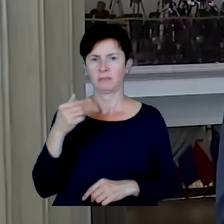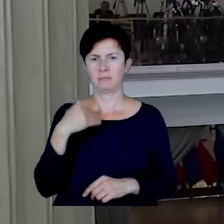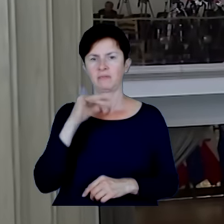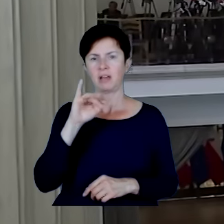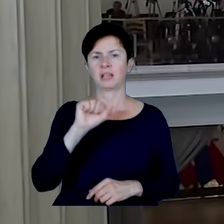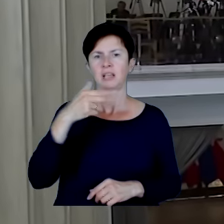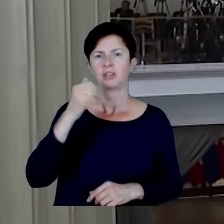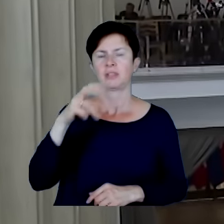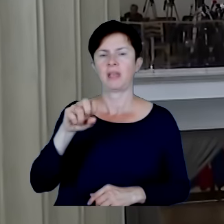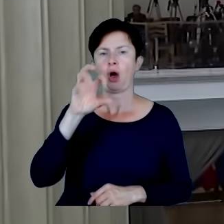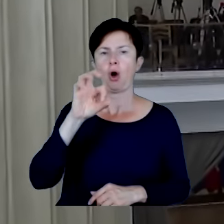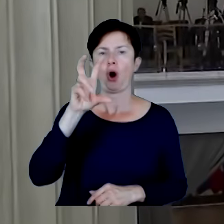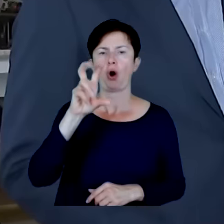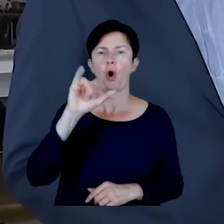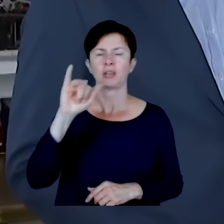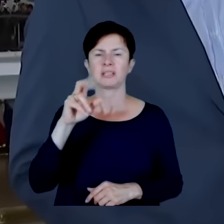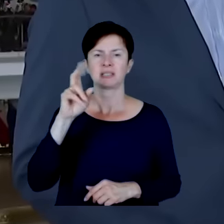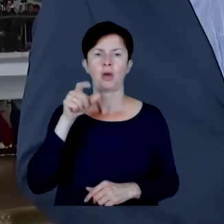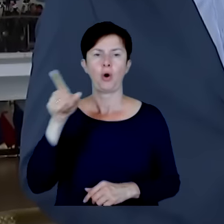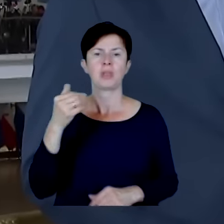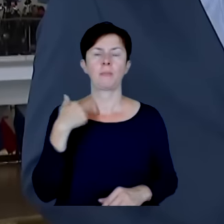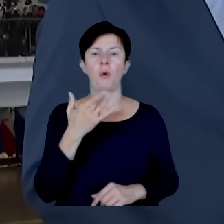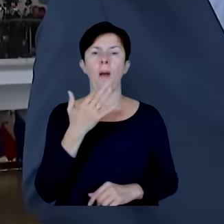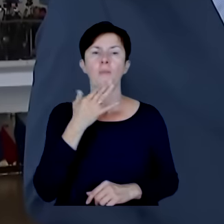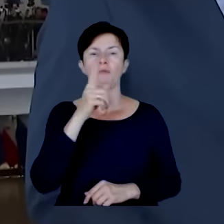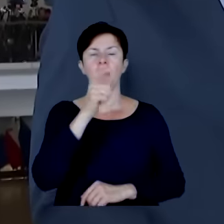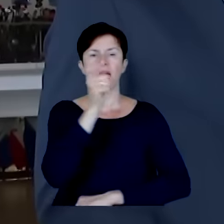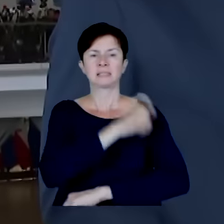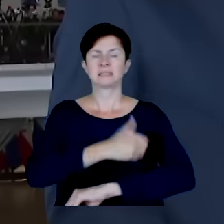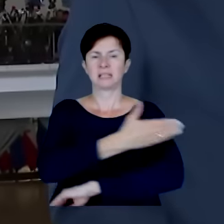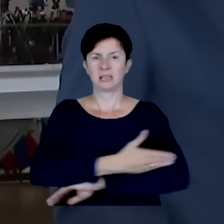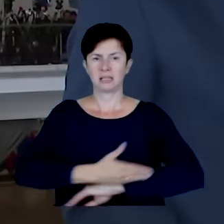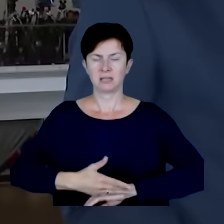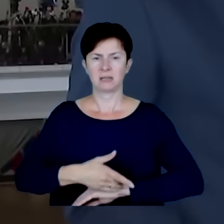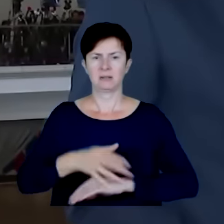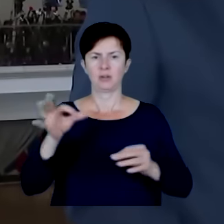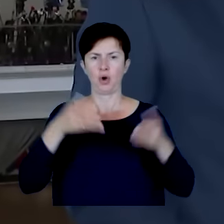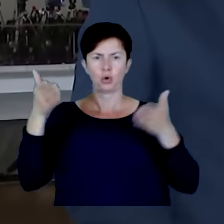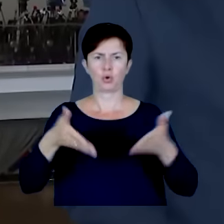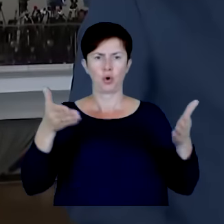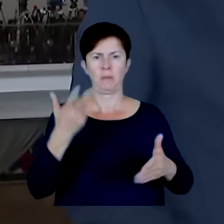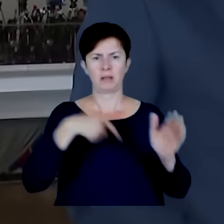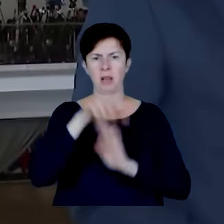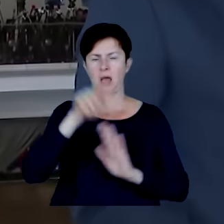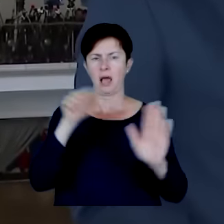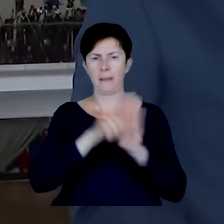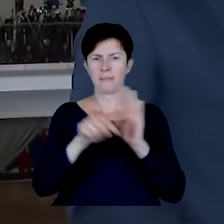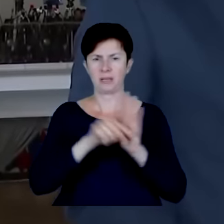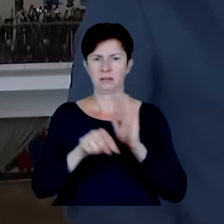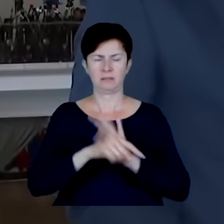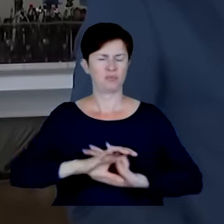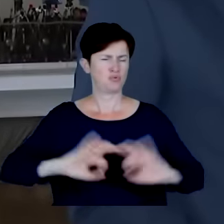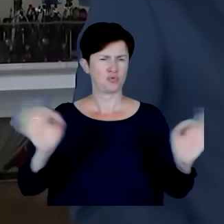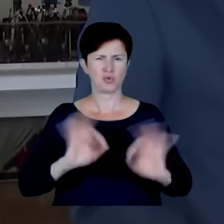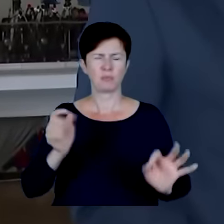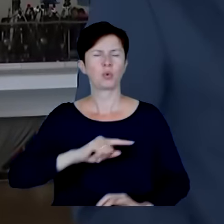Ochojskiej zarzucające Straży Granicznej masowe groby dla imigrantów. Podłe, haniebne,